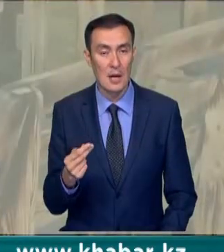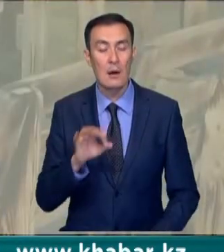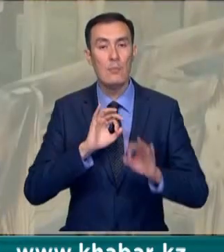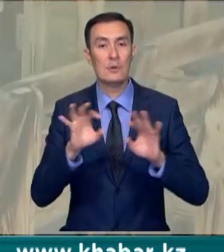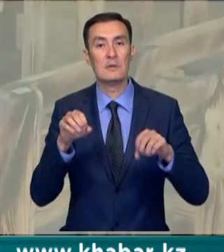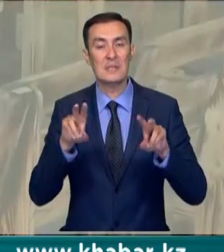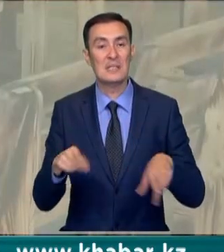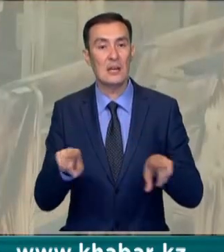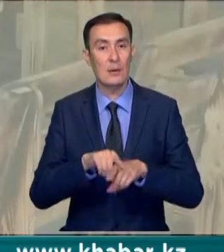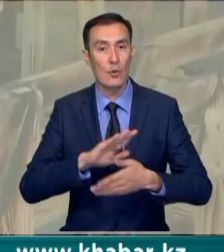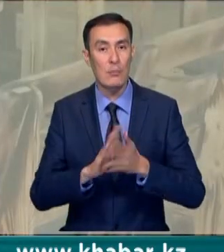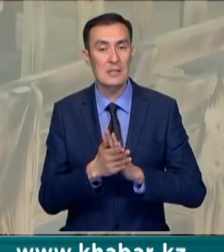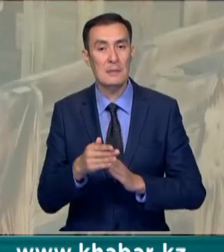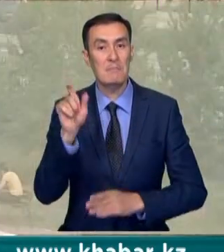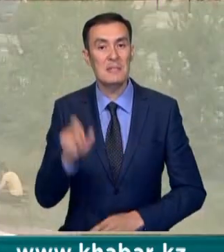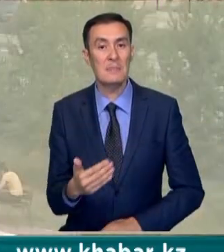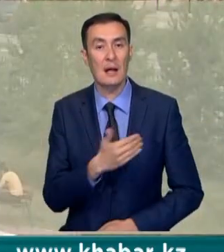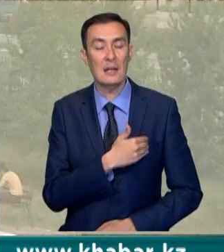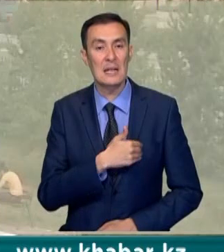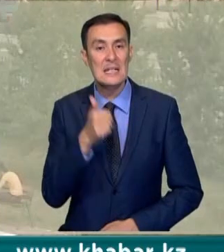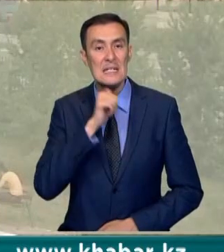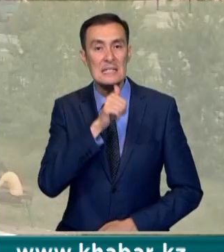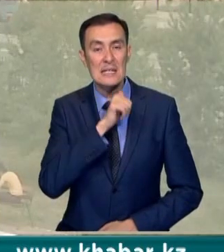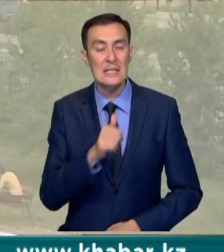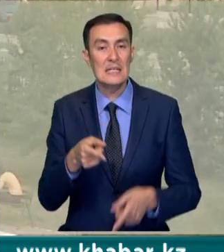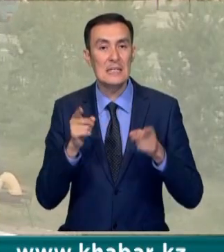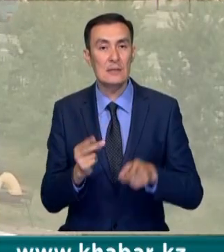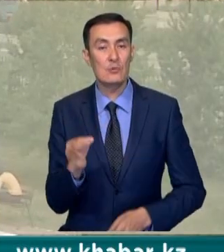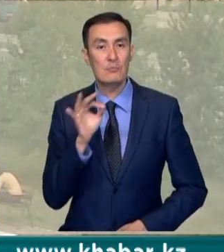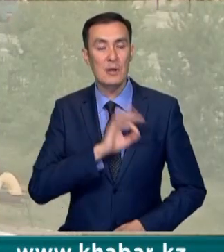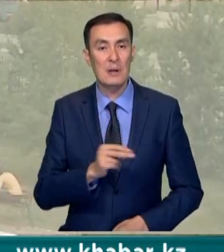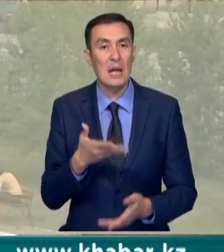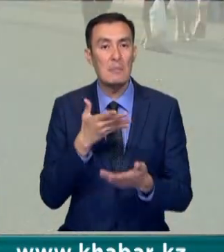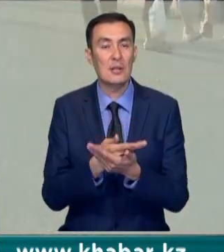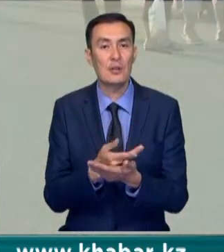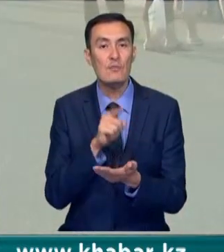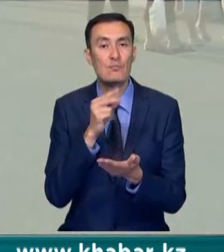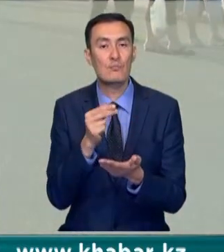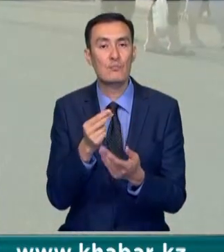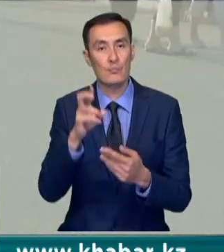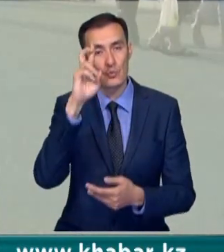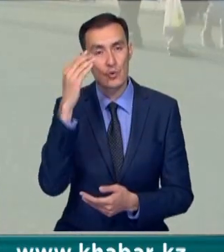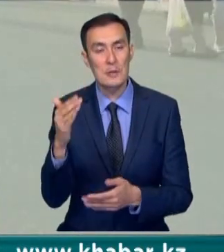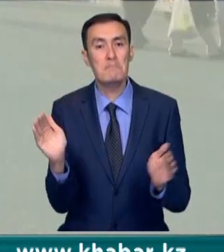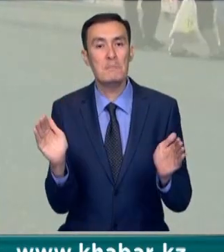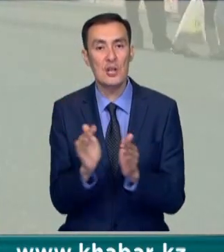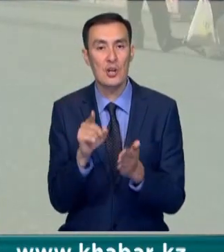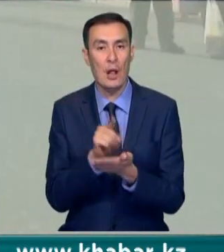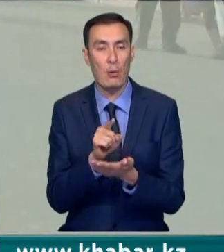словам специалистов, таким образом бизнесмены пытались скрыть истинную прибыль и оплатить в бюджет меньшую сумму налогов.